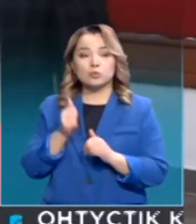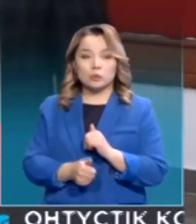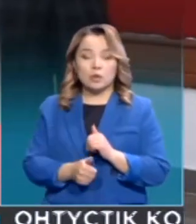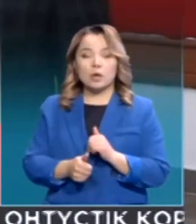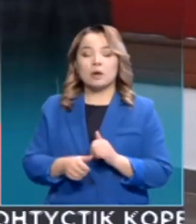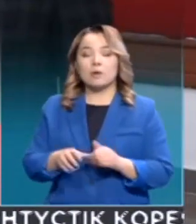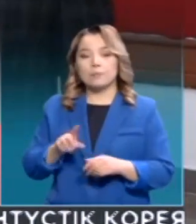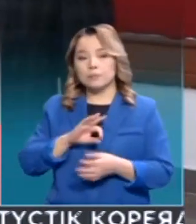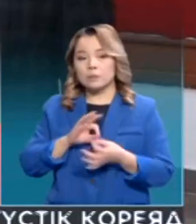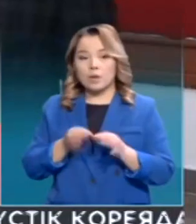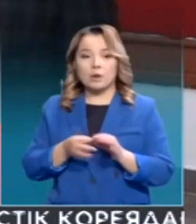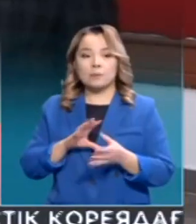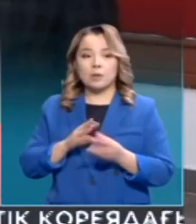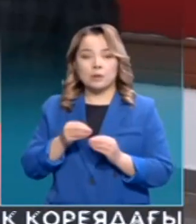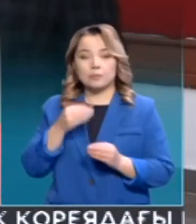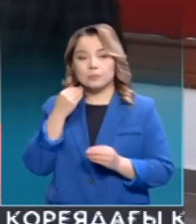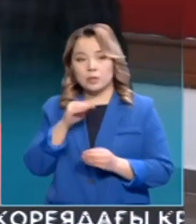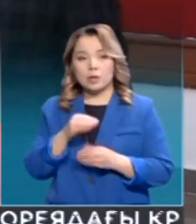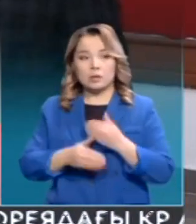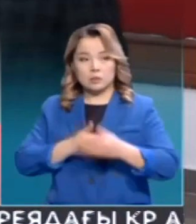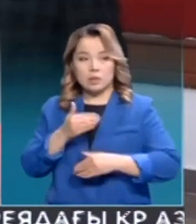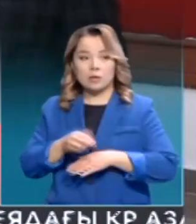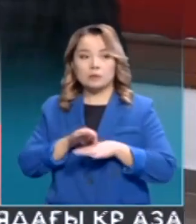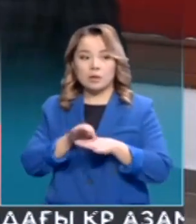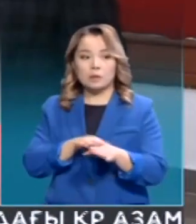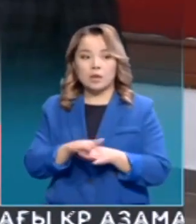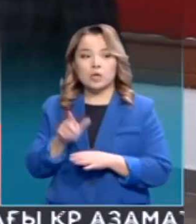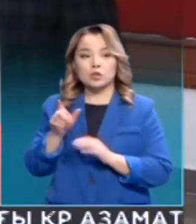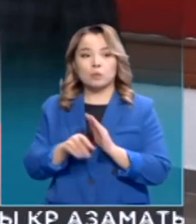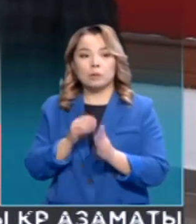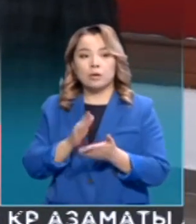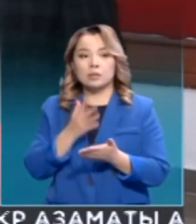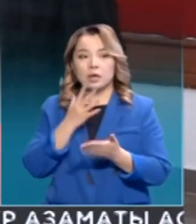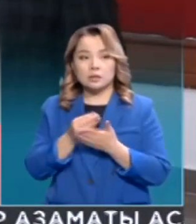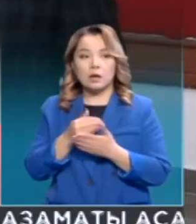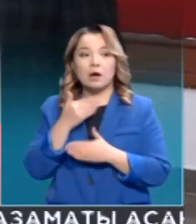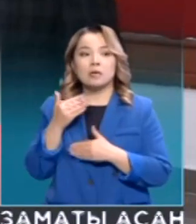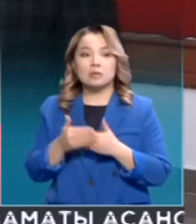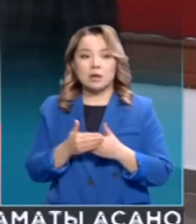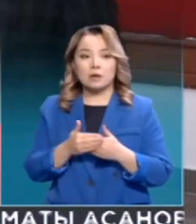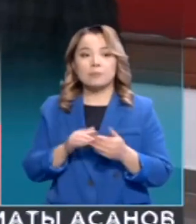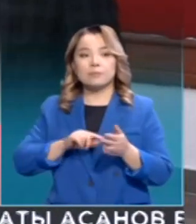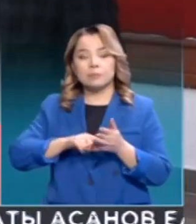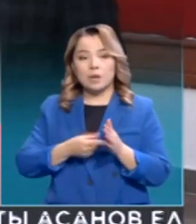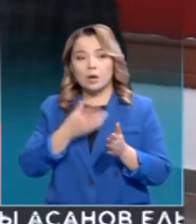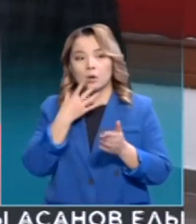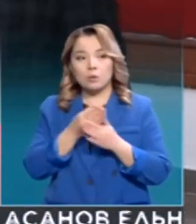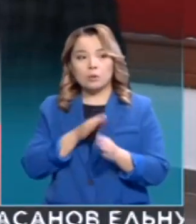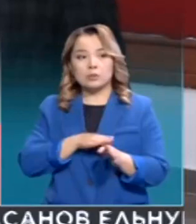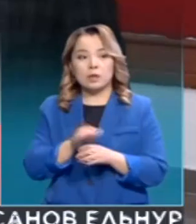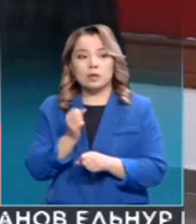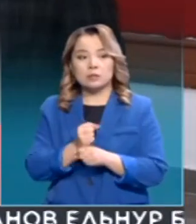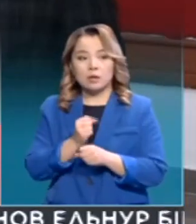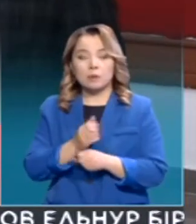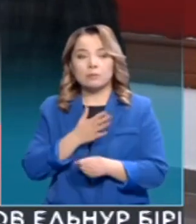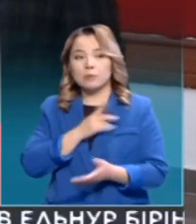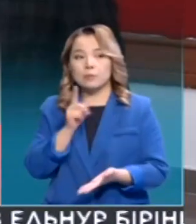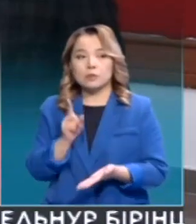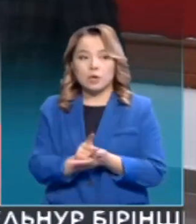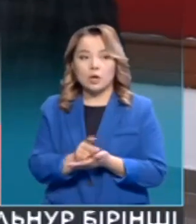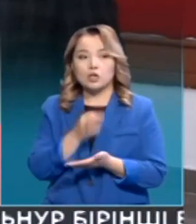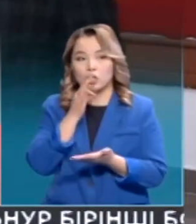tulpar bolatındığı anıq. Olay bolatın bolsa deputatlardın altında maksat müdde boldı. Endi mindettir